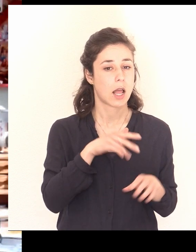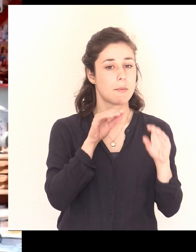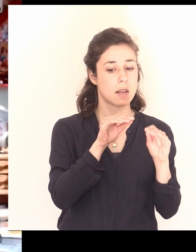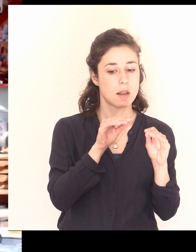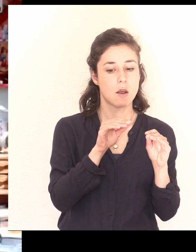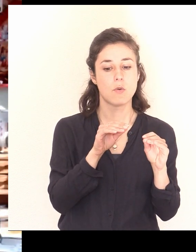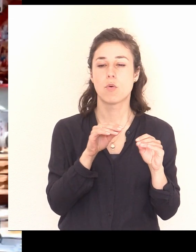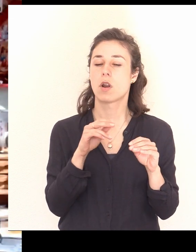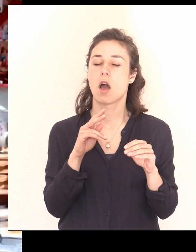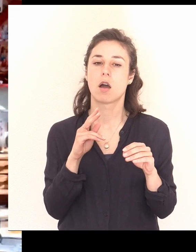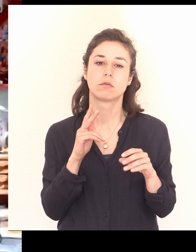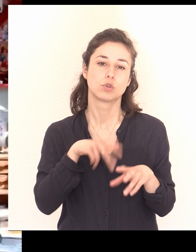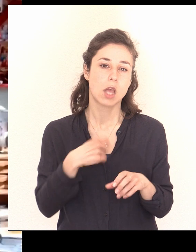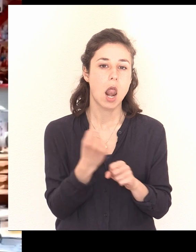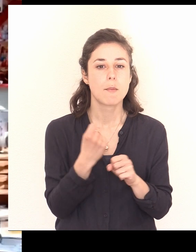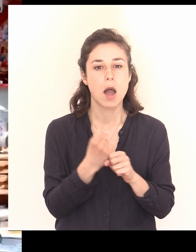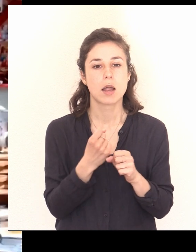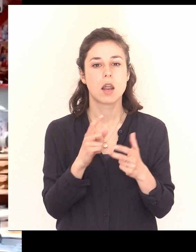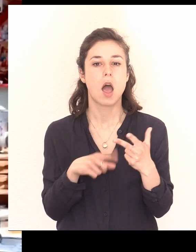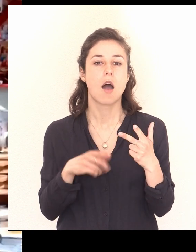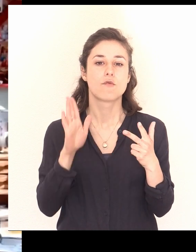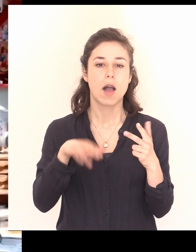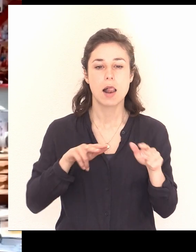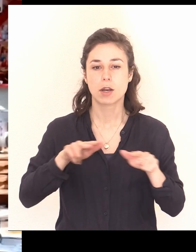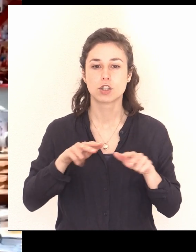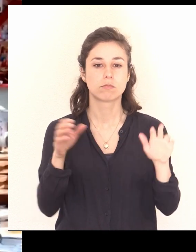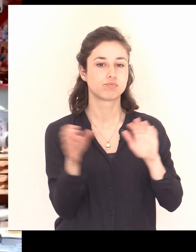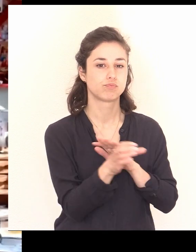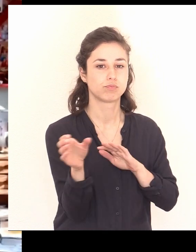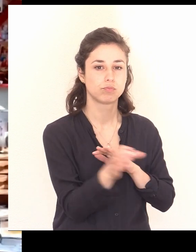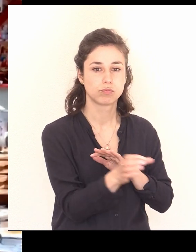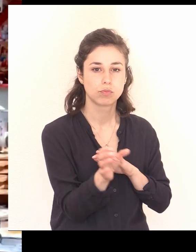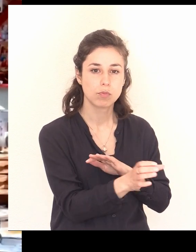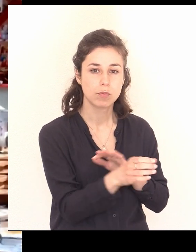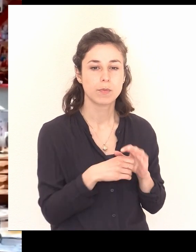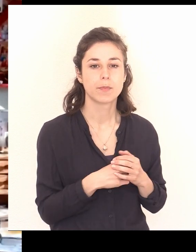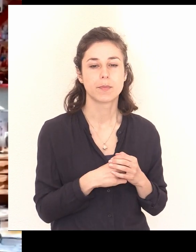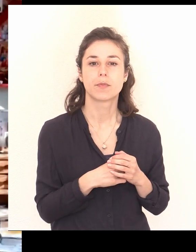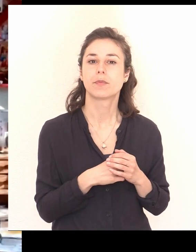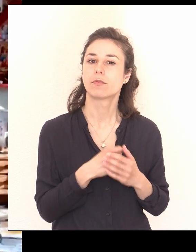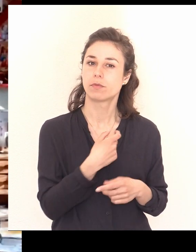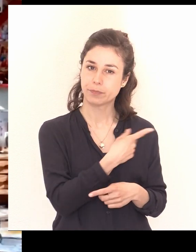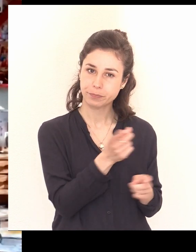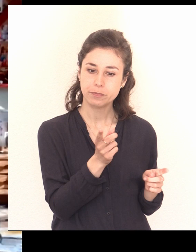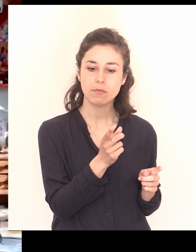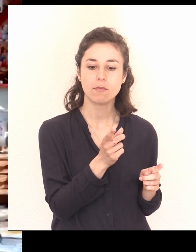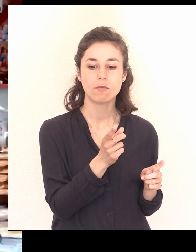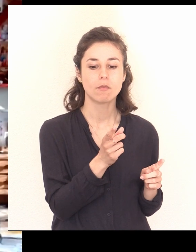Sozialpädagogen, Sozialpädagoginnen oder Sozialarbeiterinnen Fallmanager eingestellt werden,